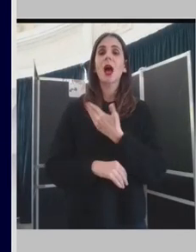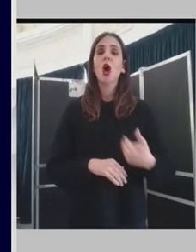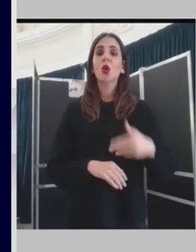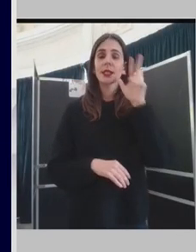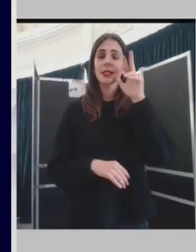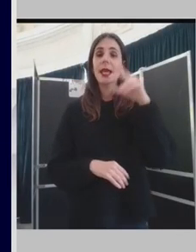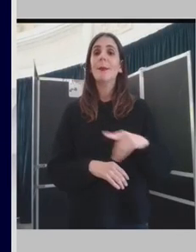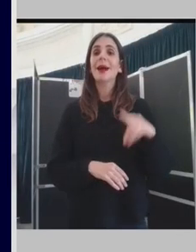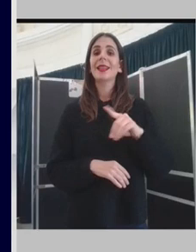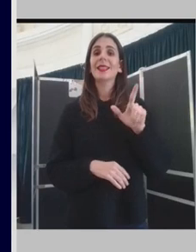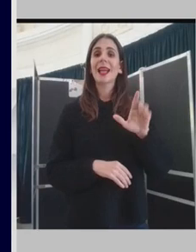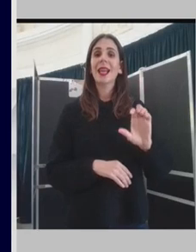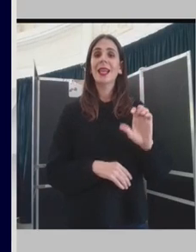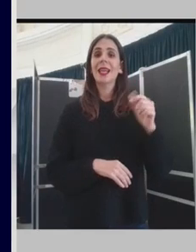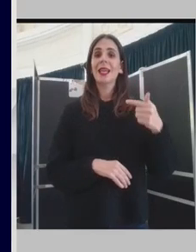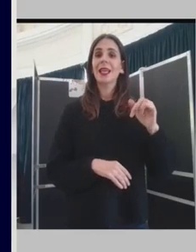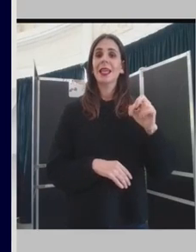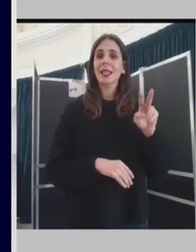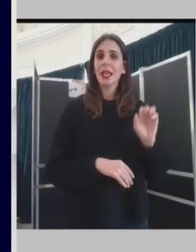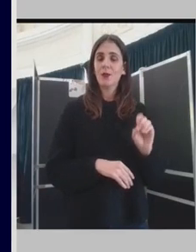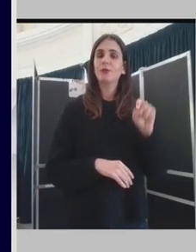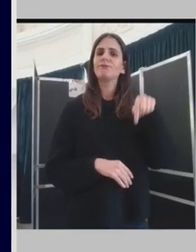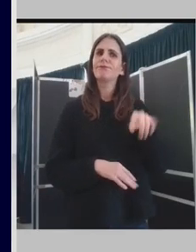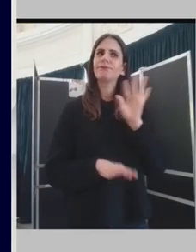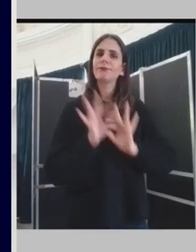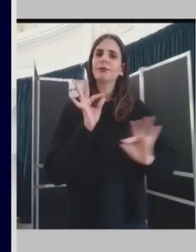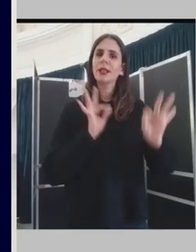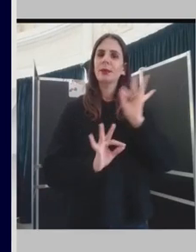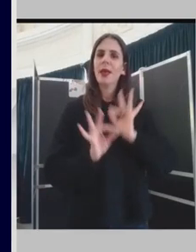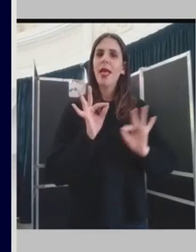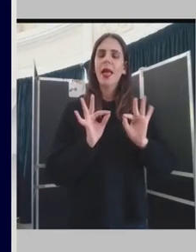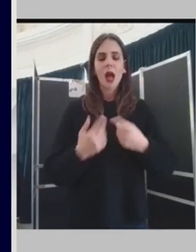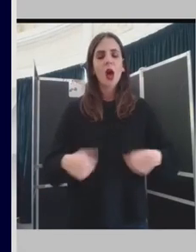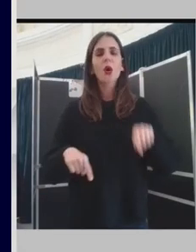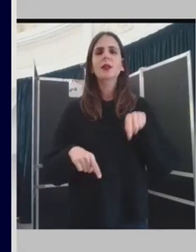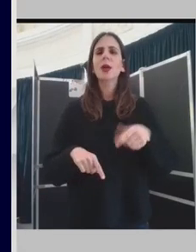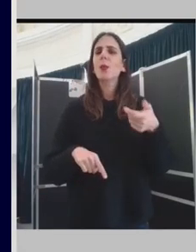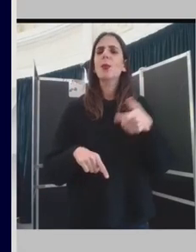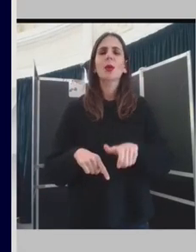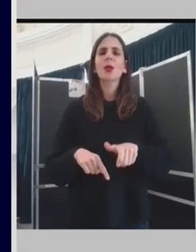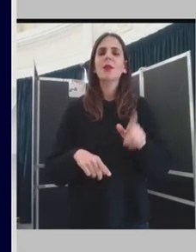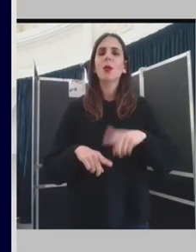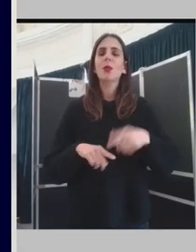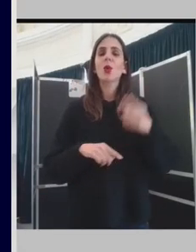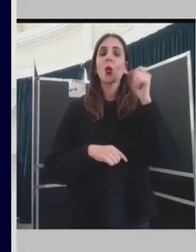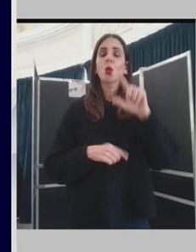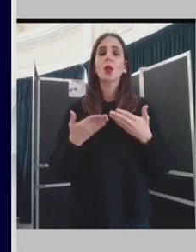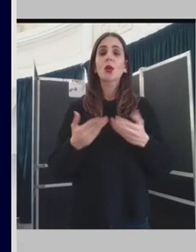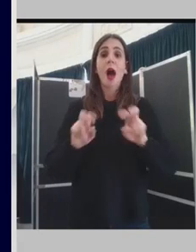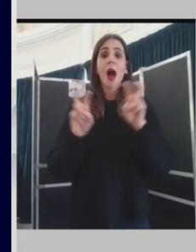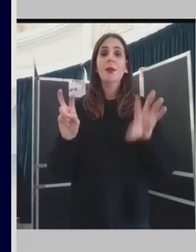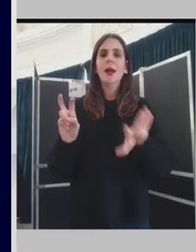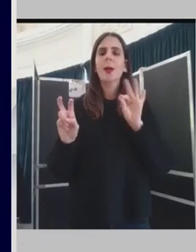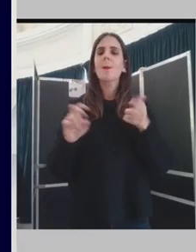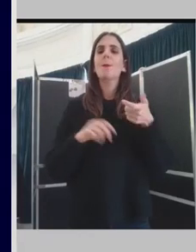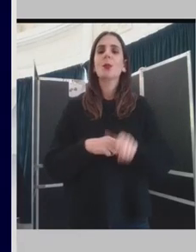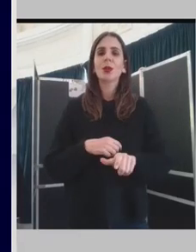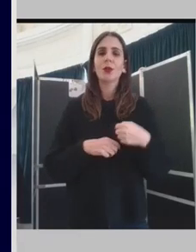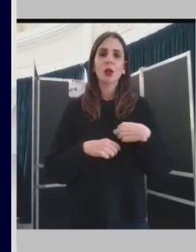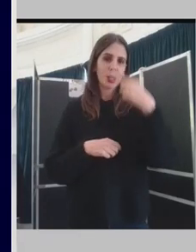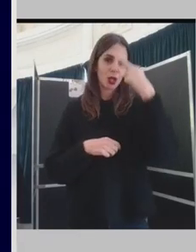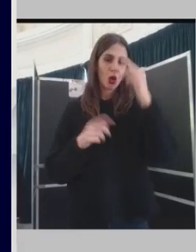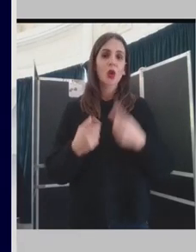Vivo, per spiegarci gli obiettivi del Consiglio e la scelta della cultura e del soccorso come tema specifico. Ricordo che la richiesta di consiglio